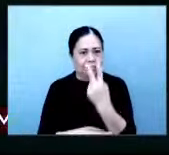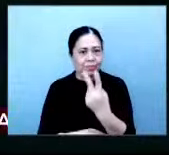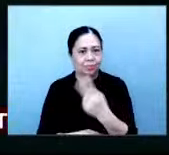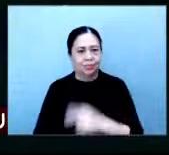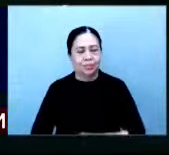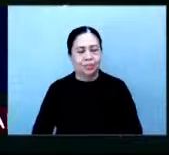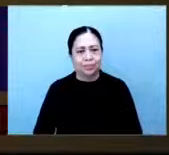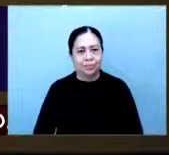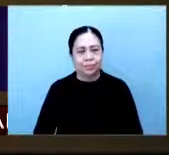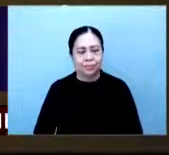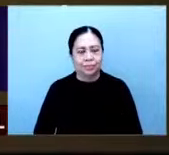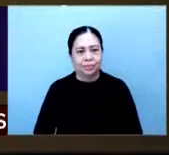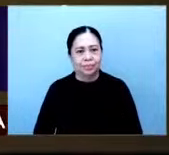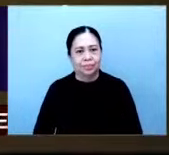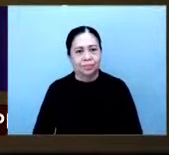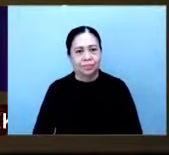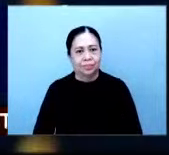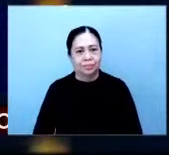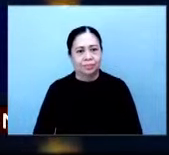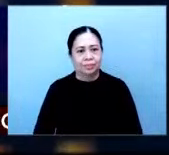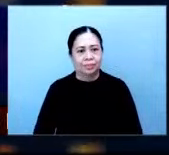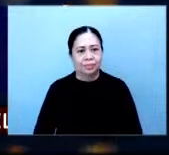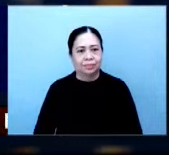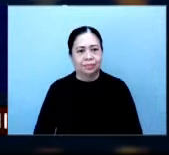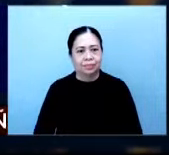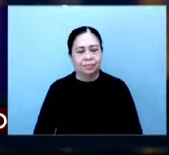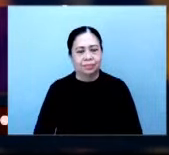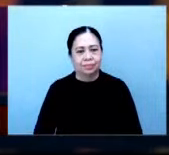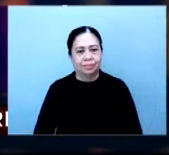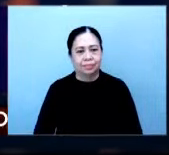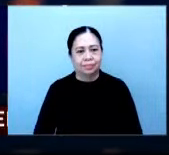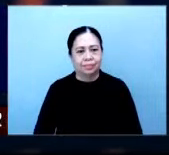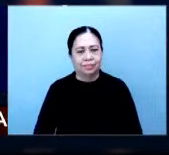I with you